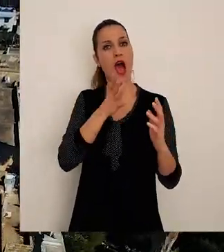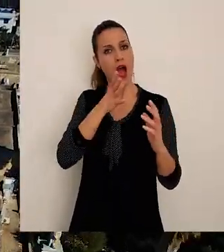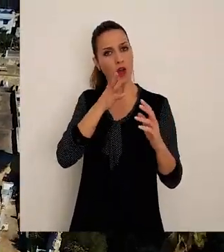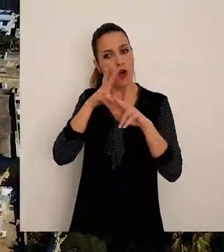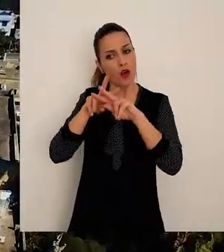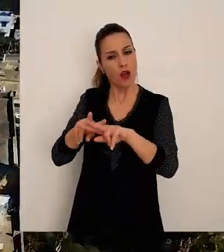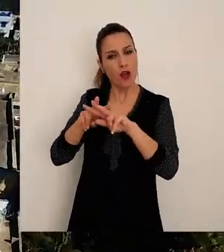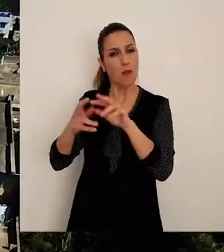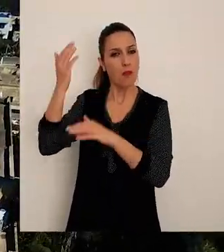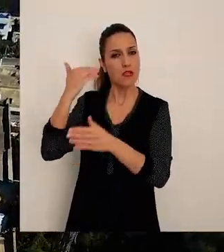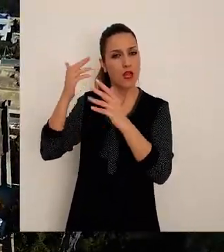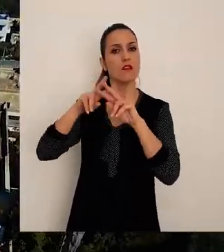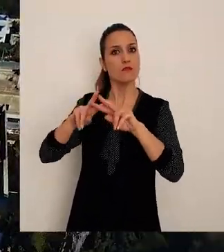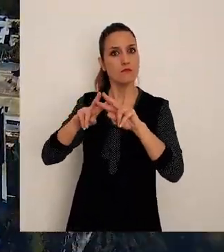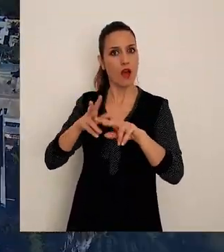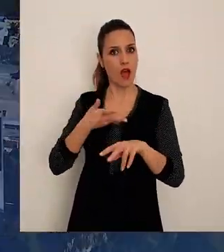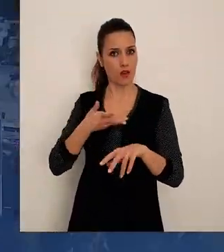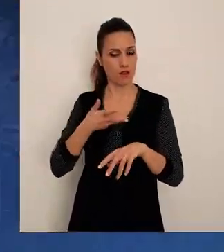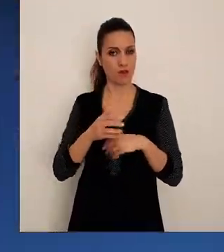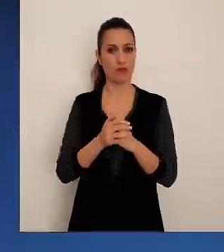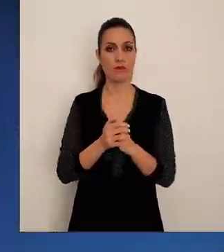glorioso passato.